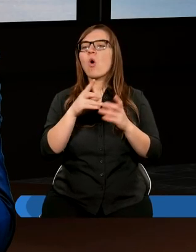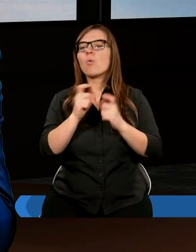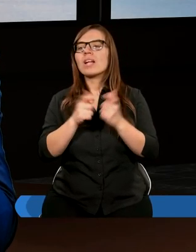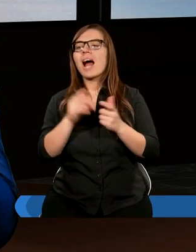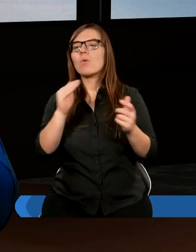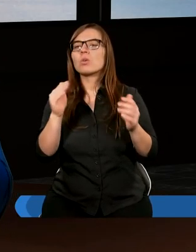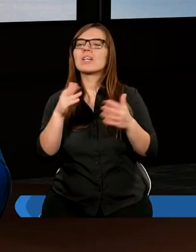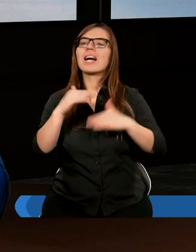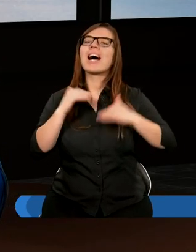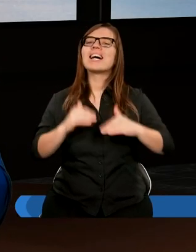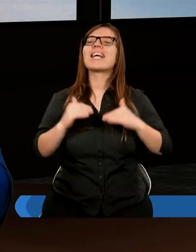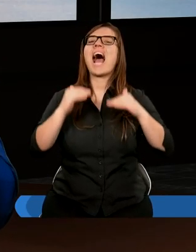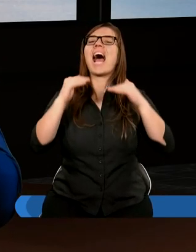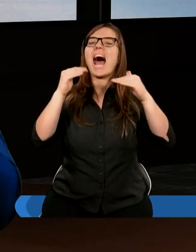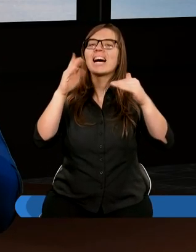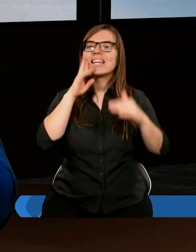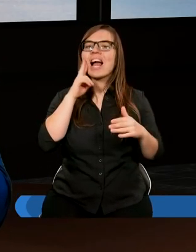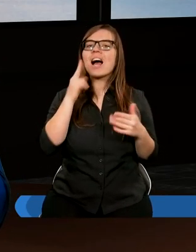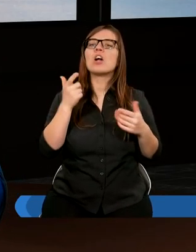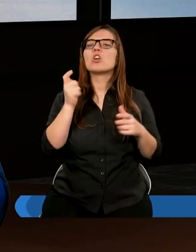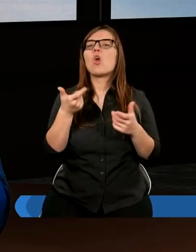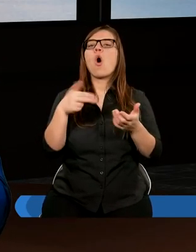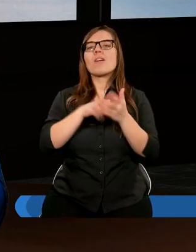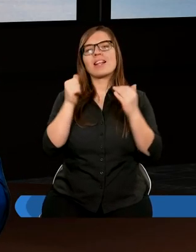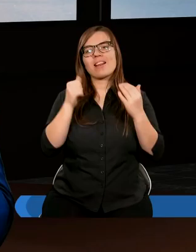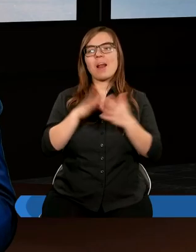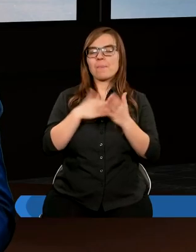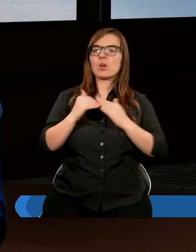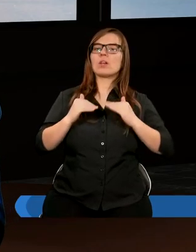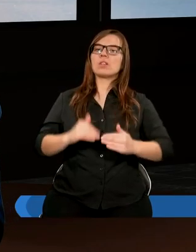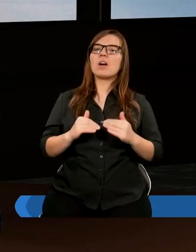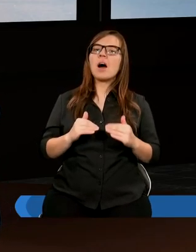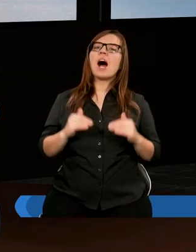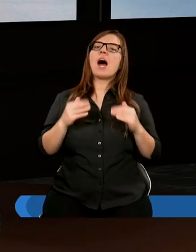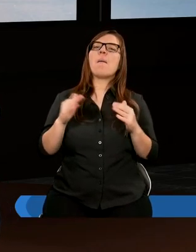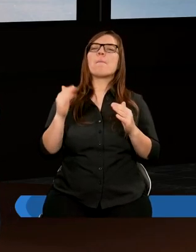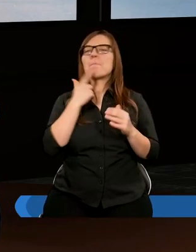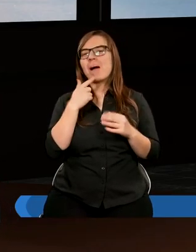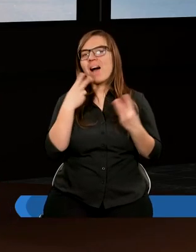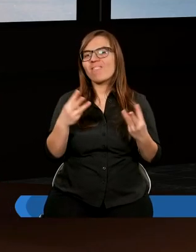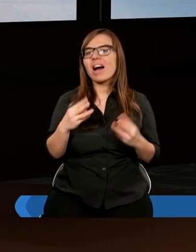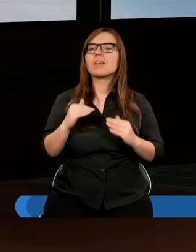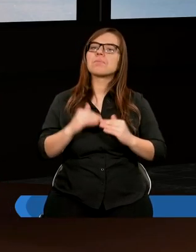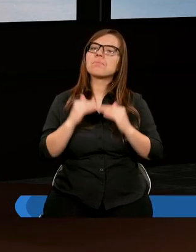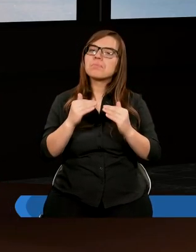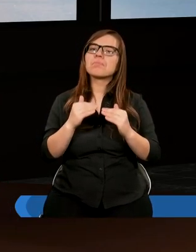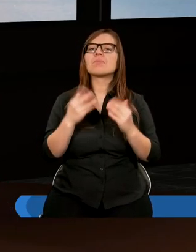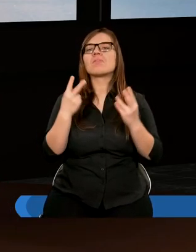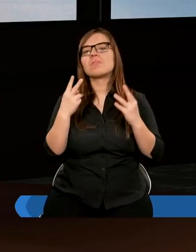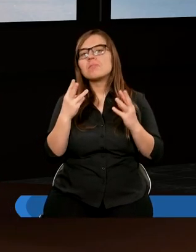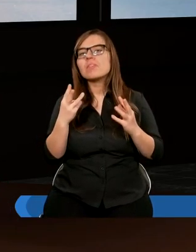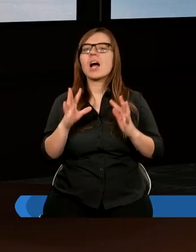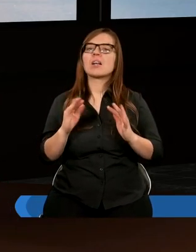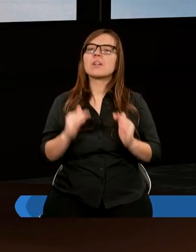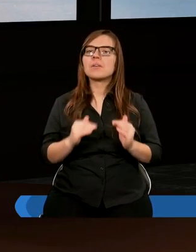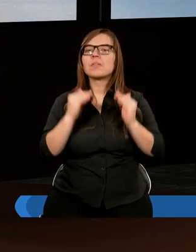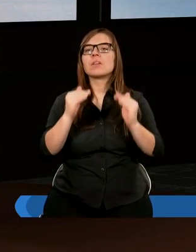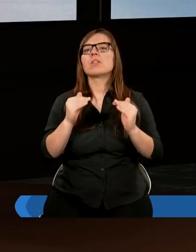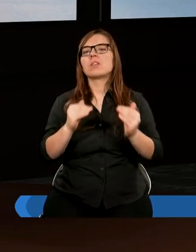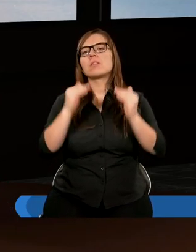rzeczach materialnych, wiadomo, że zawsze Bóg jest na pierwszym miejscu. Natomiast nie chodzi mi o to, że Bóg jest na pierwszym miejscu. Mi chodzi o to, że wtedy, kiedy na co dzień